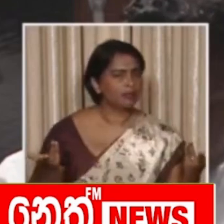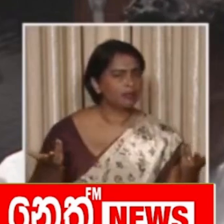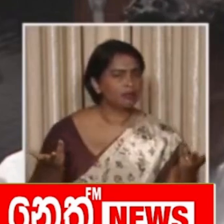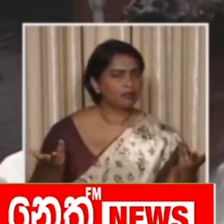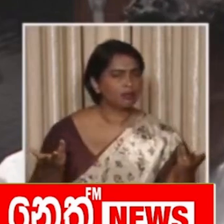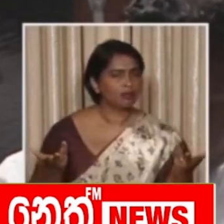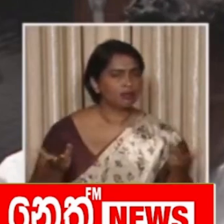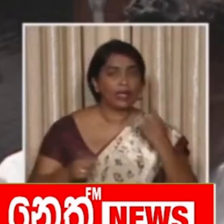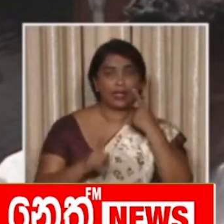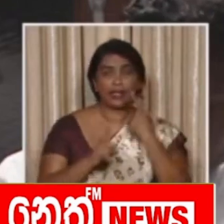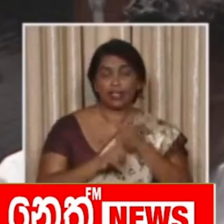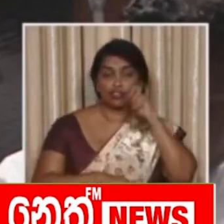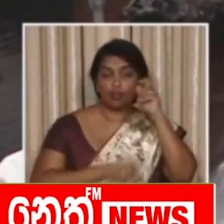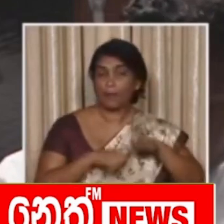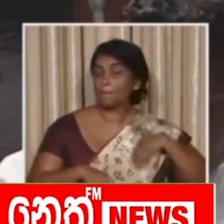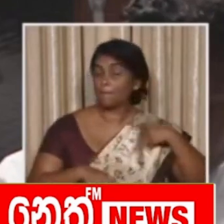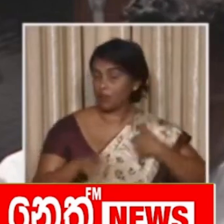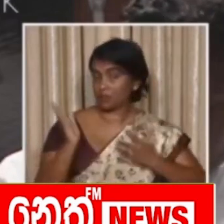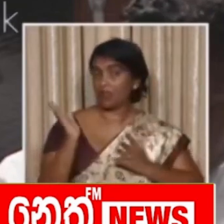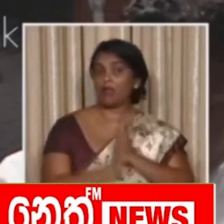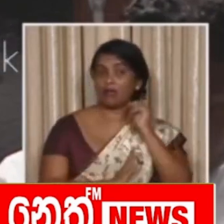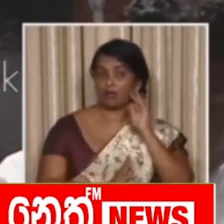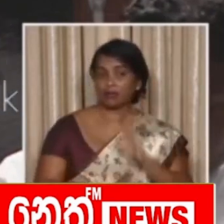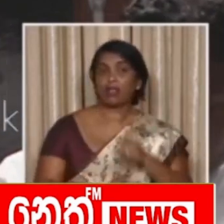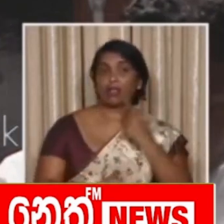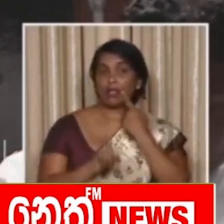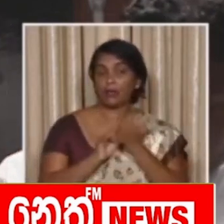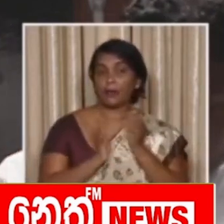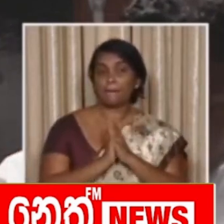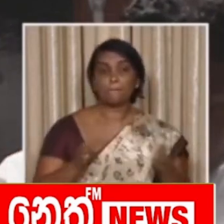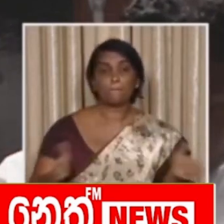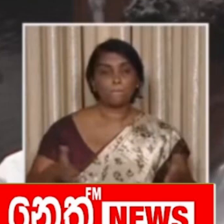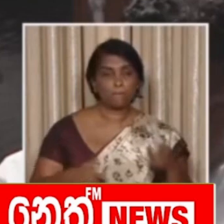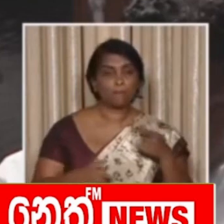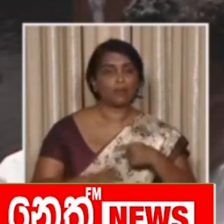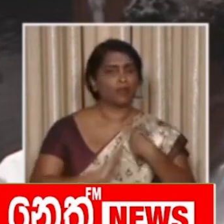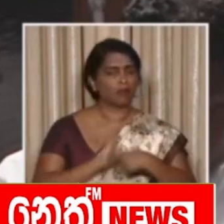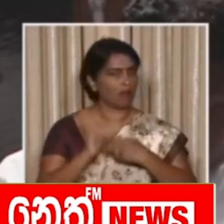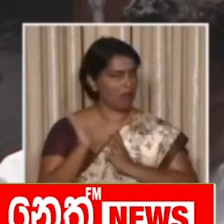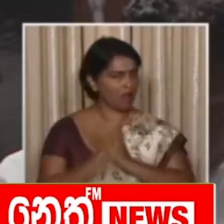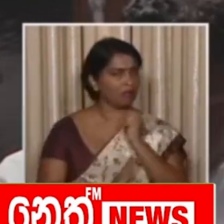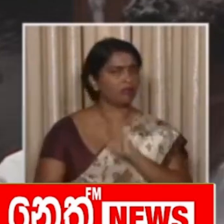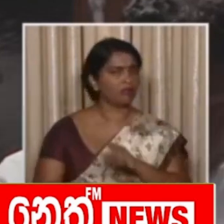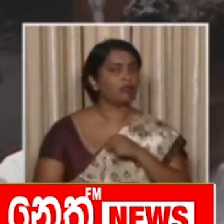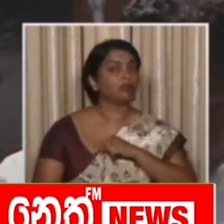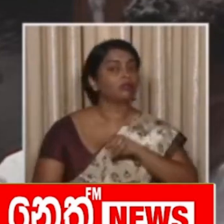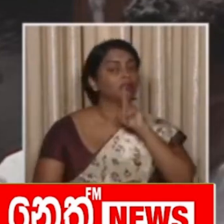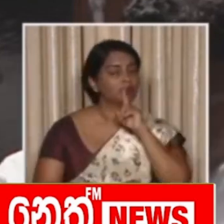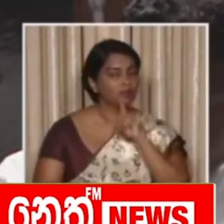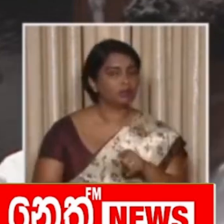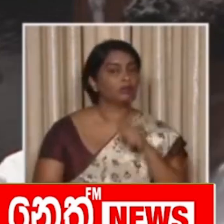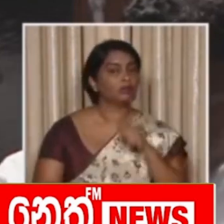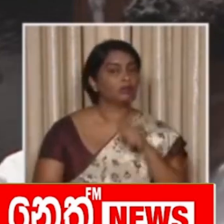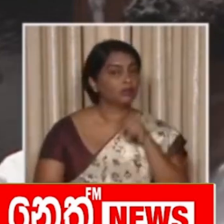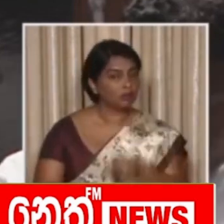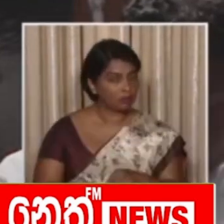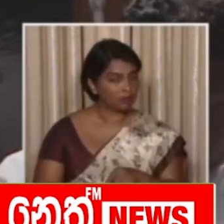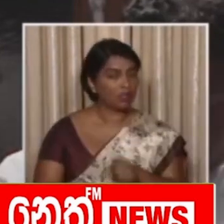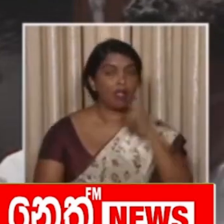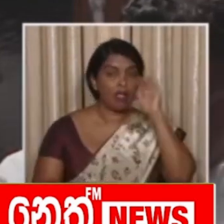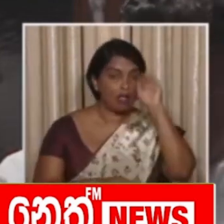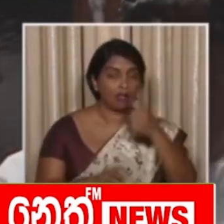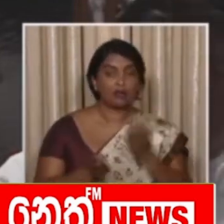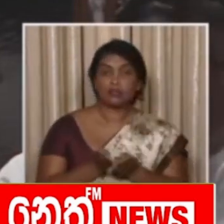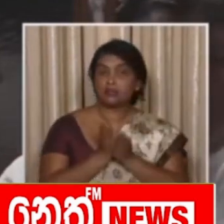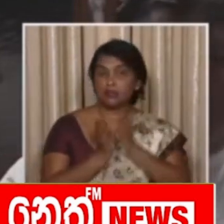කරන්න මහනුවර මිනිසුන්ගේ ප්‍රධාන අයිතියක් තමයි මේ දලදා පෙරහැර කියන එක රටේ අයිතියක් ඒ නිසා මම ඔබතුමා අහන්නේ මේ අලි